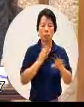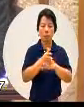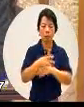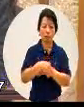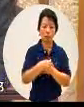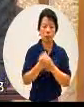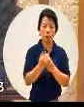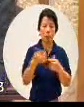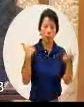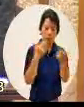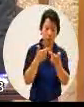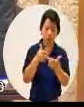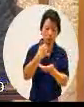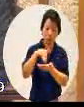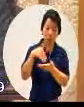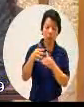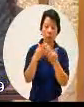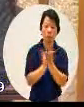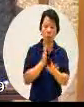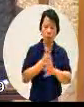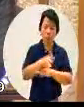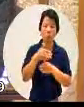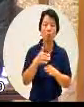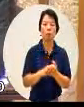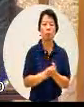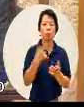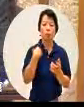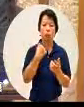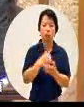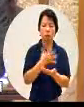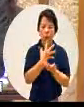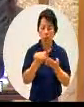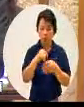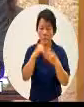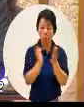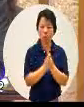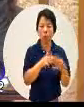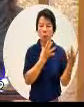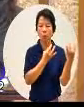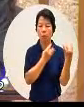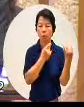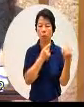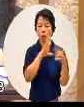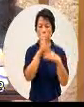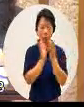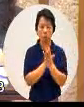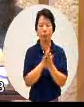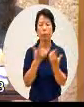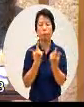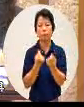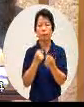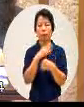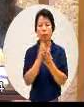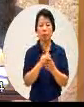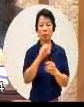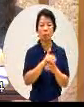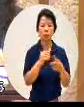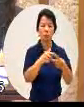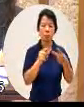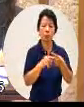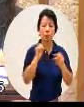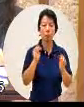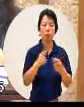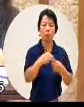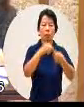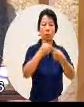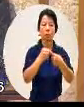過核算開園跟節流的部分我們都已經算這個數據大概跟蕭議員的有些地方是雷同我們兩個方向第一個是開園開